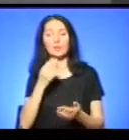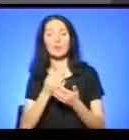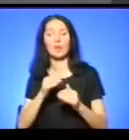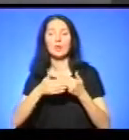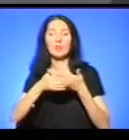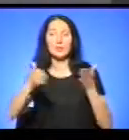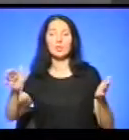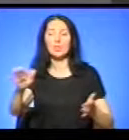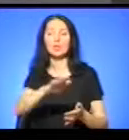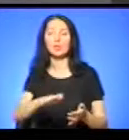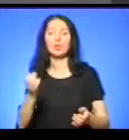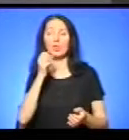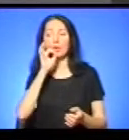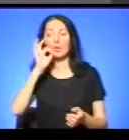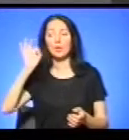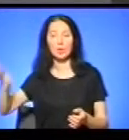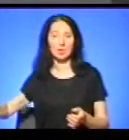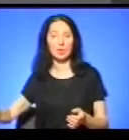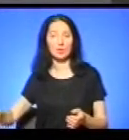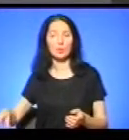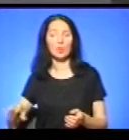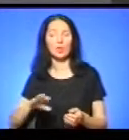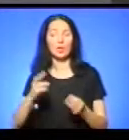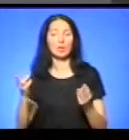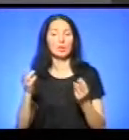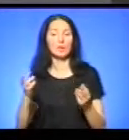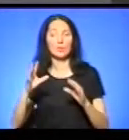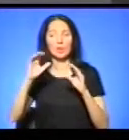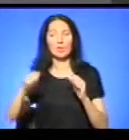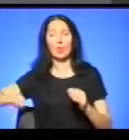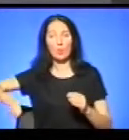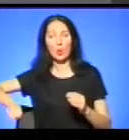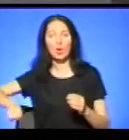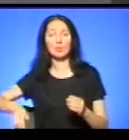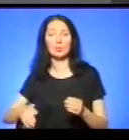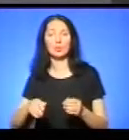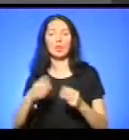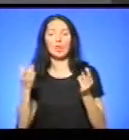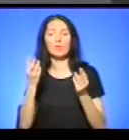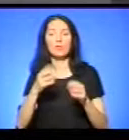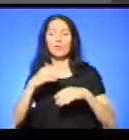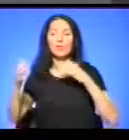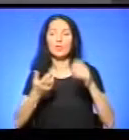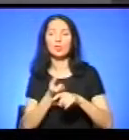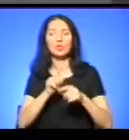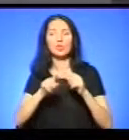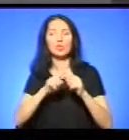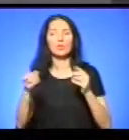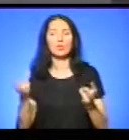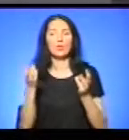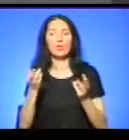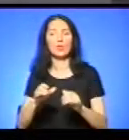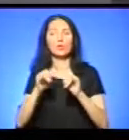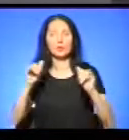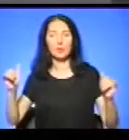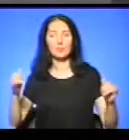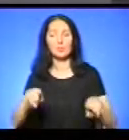територіях, кидають недопалки, непогашені вітер, дуже швидко роздмухує ці пожежі. Такі пожежі швидко поширюються на